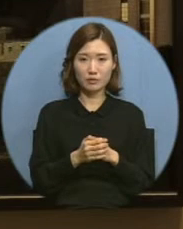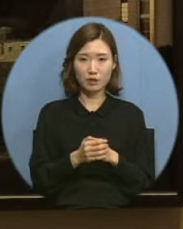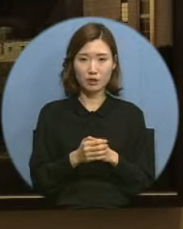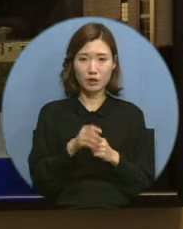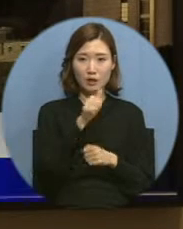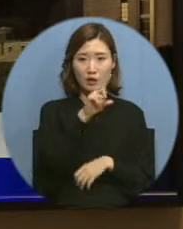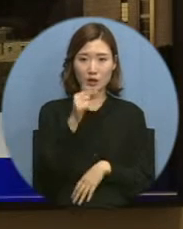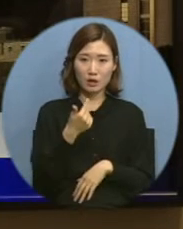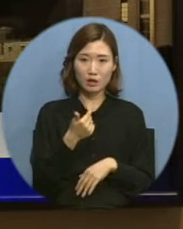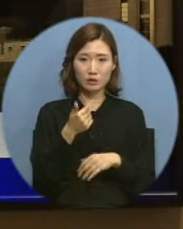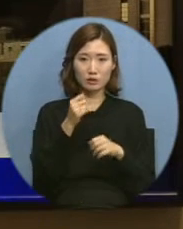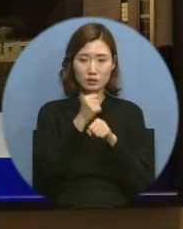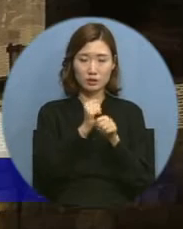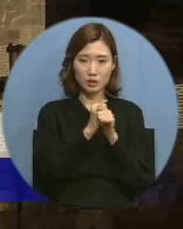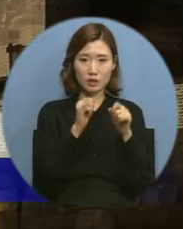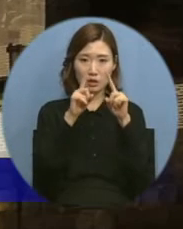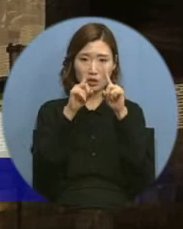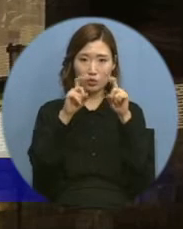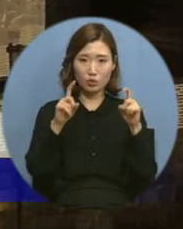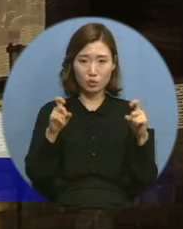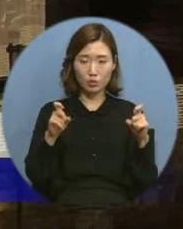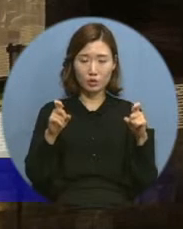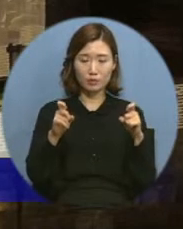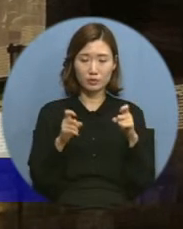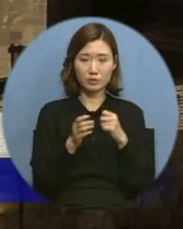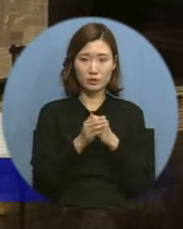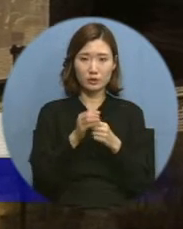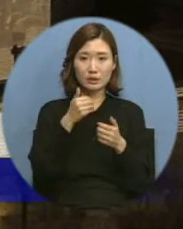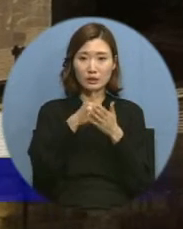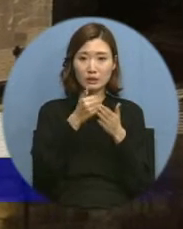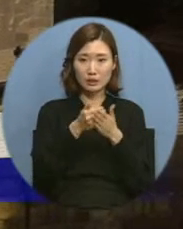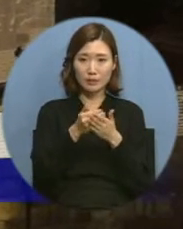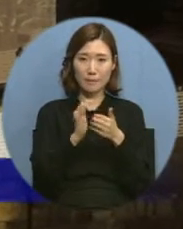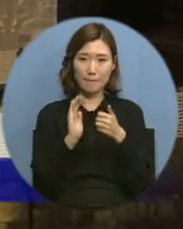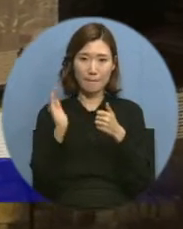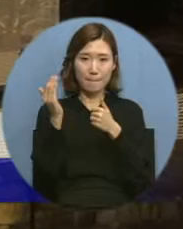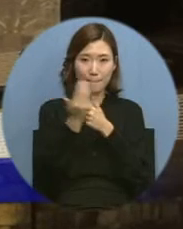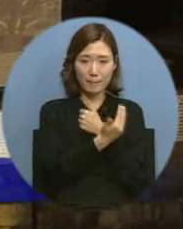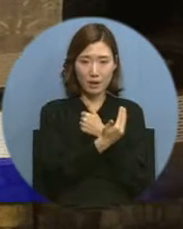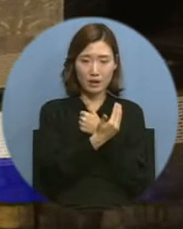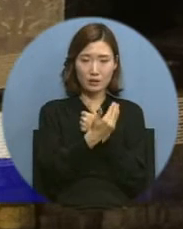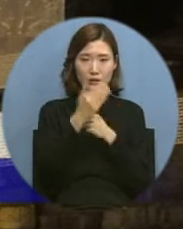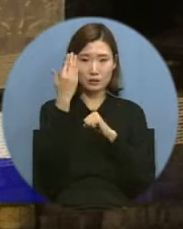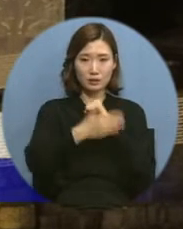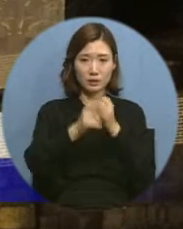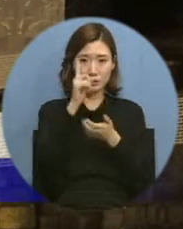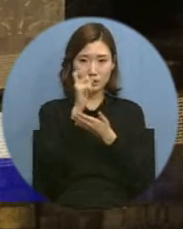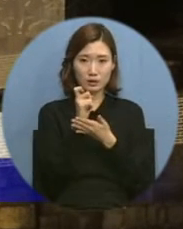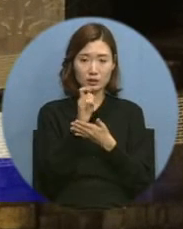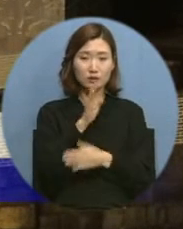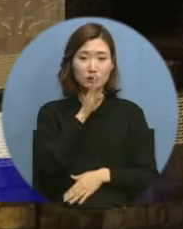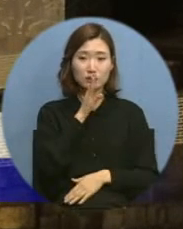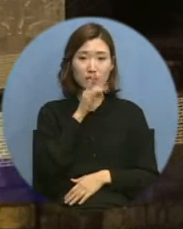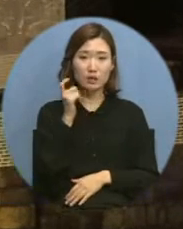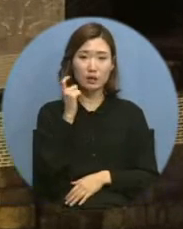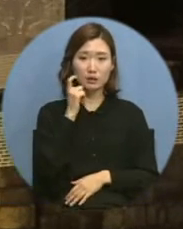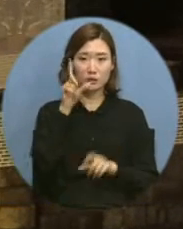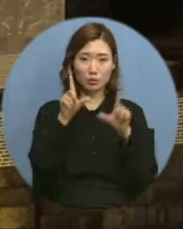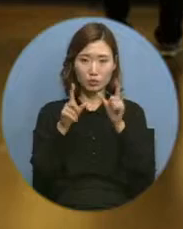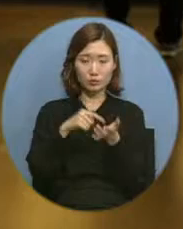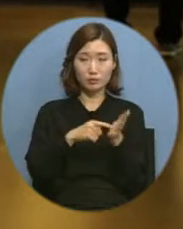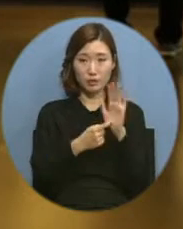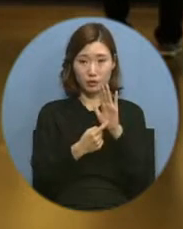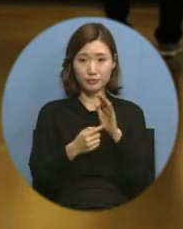한성필 작가는 동대문에 실제로 프린팅된 가림막을 설치하고 사진을 찍는 방식으로 가상과 현실의 모습을